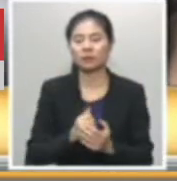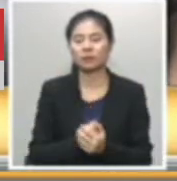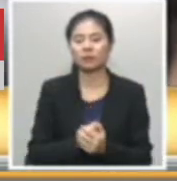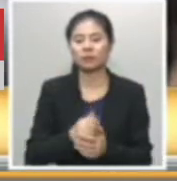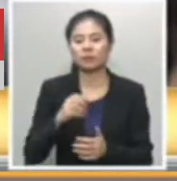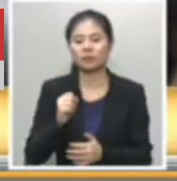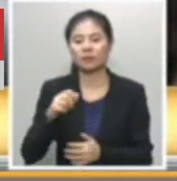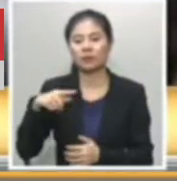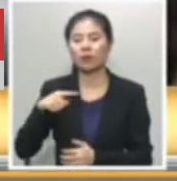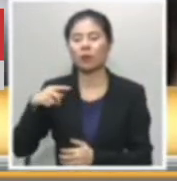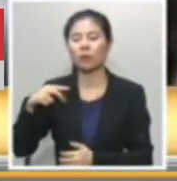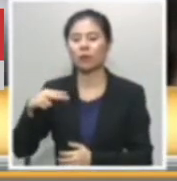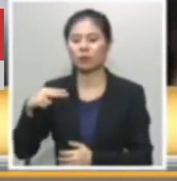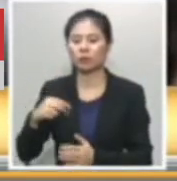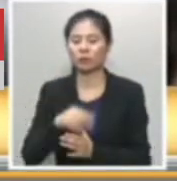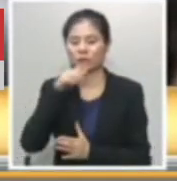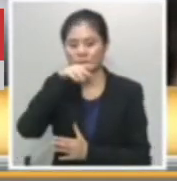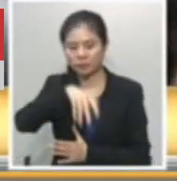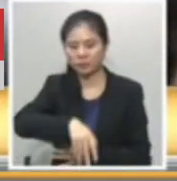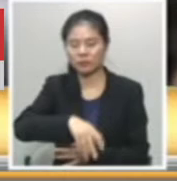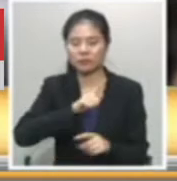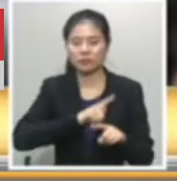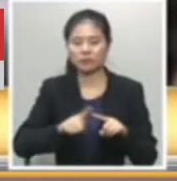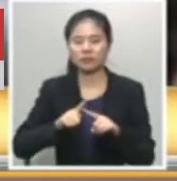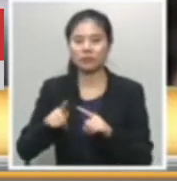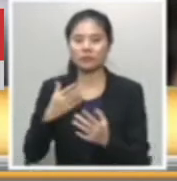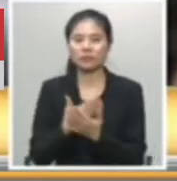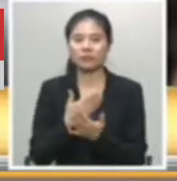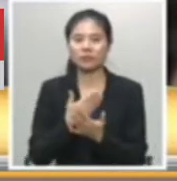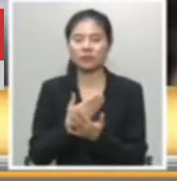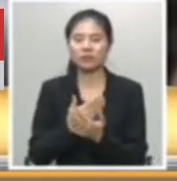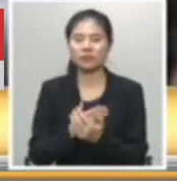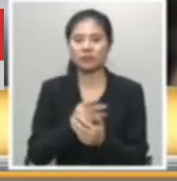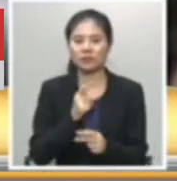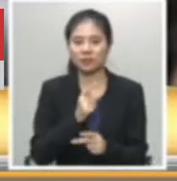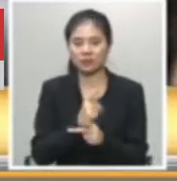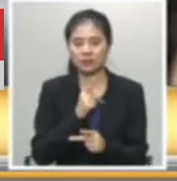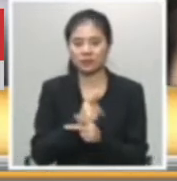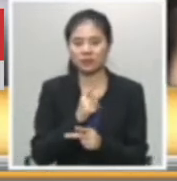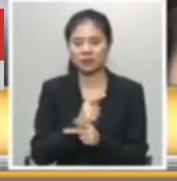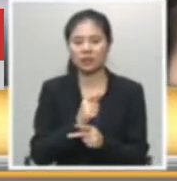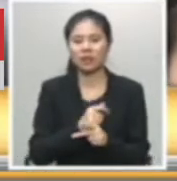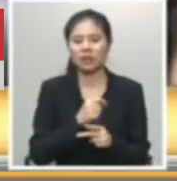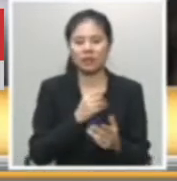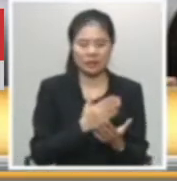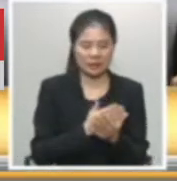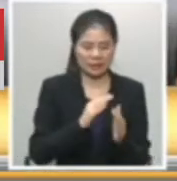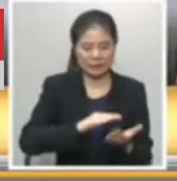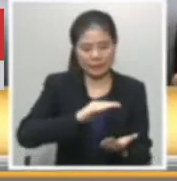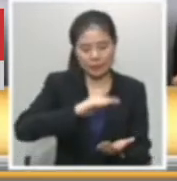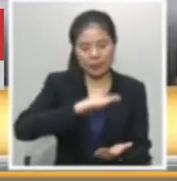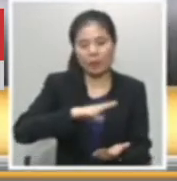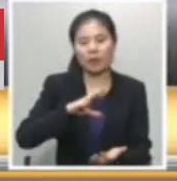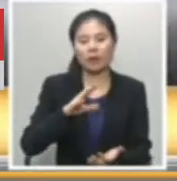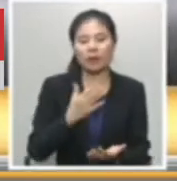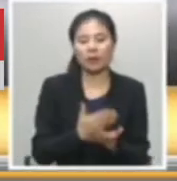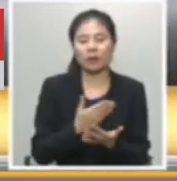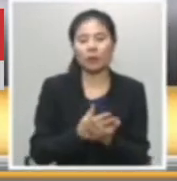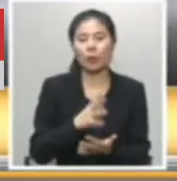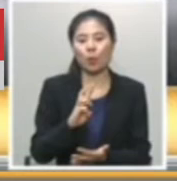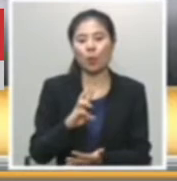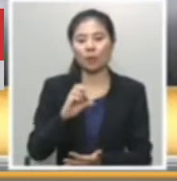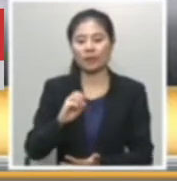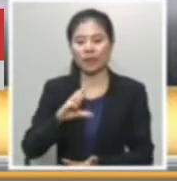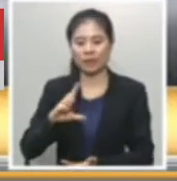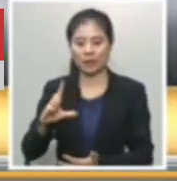รปกครองส่วนท้องถิ่นเนี่ยได้ใช้เงินสะสมนะครับที่มีอยู่ประมาณ6แสนล้านบาทเนี่ยเพื่อใ